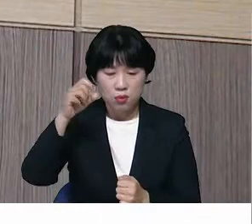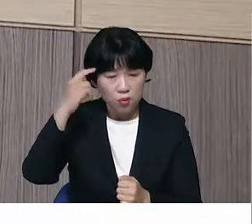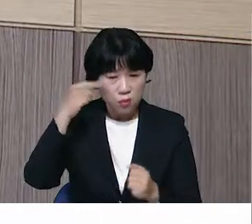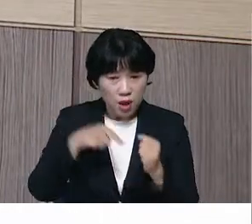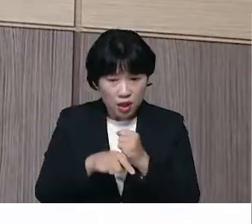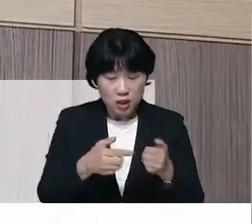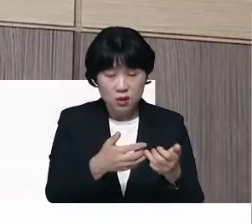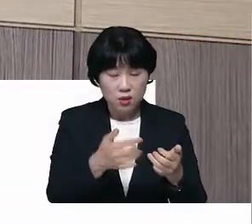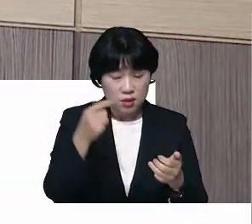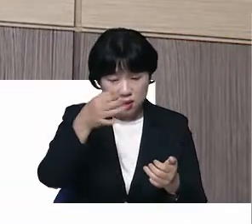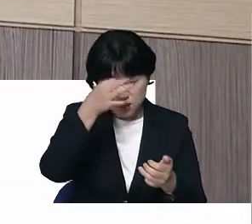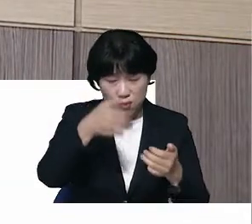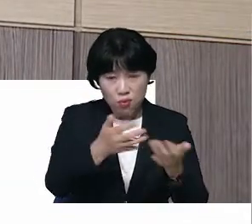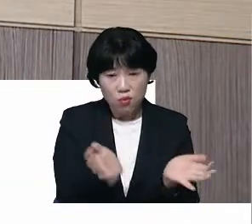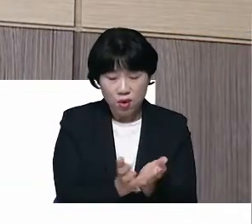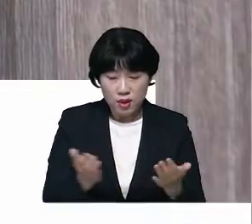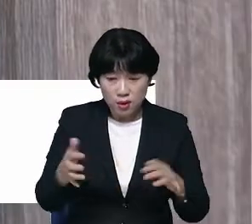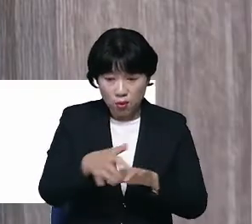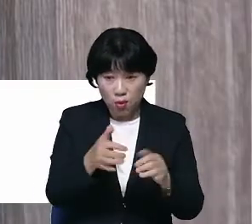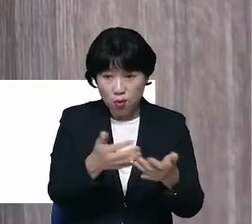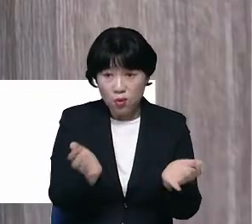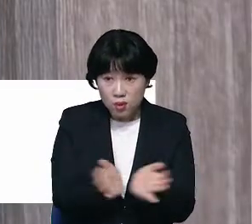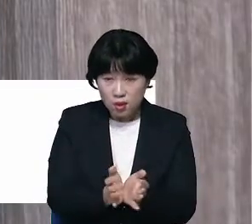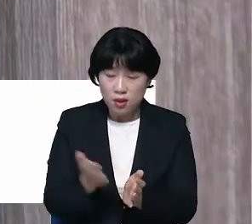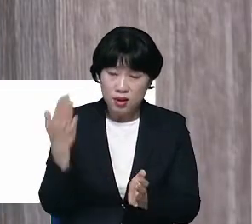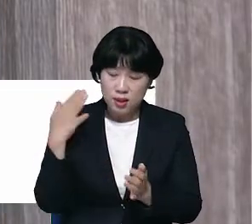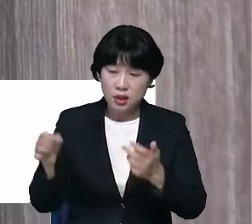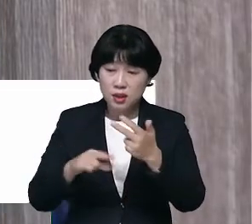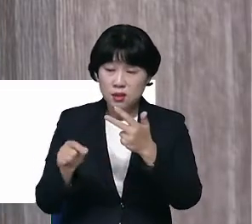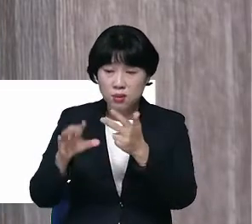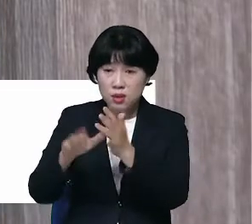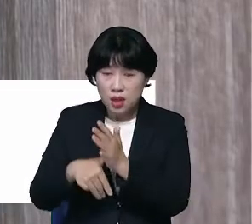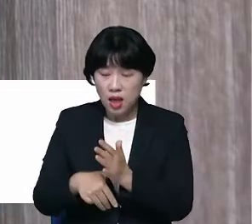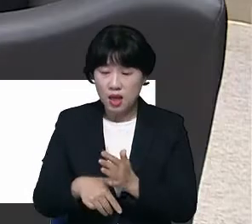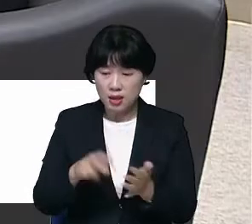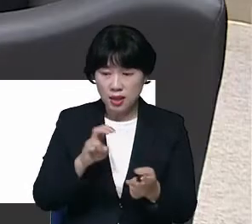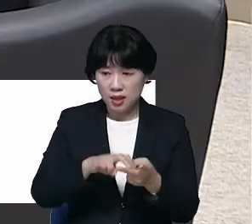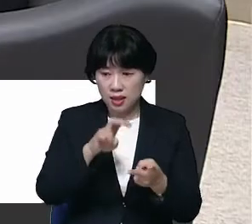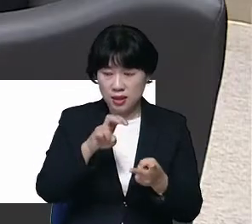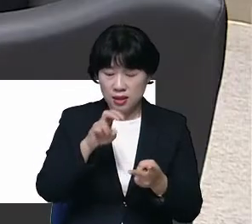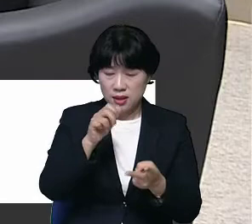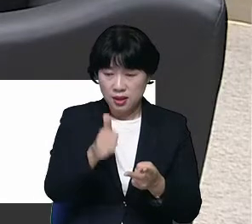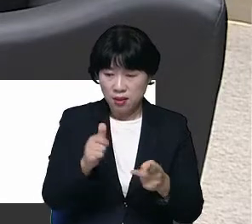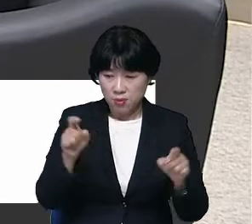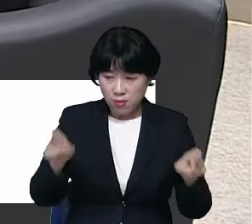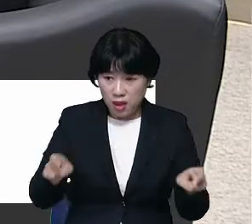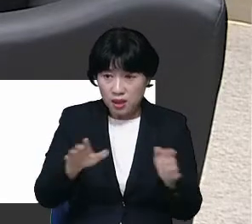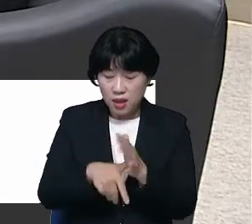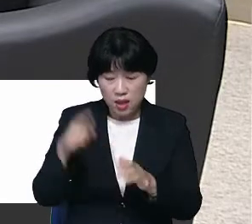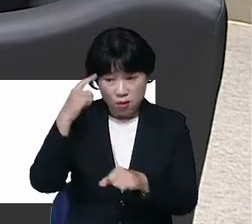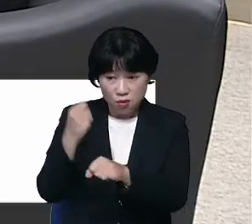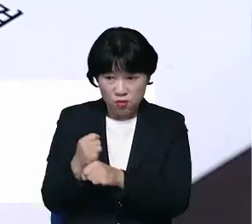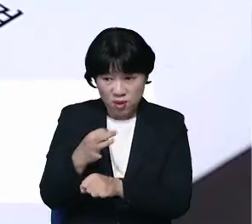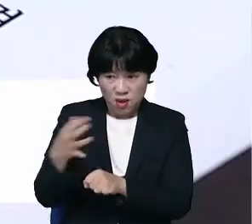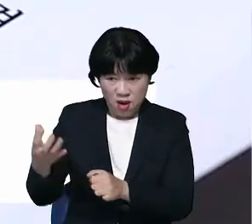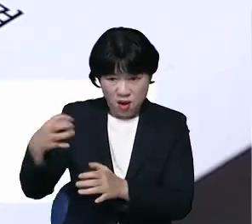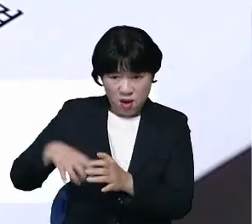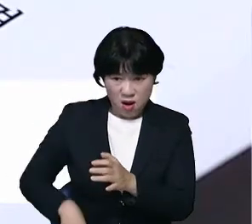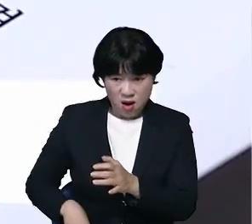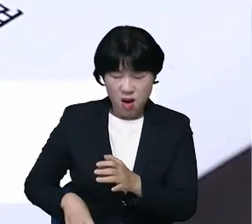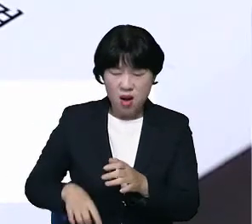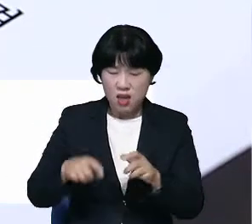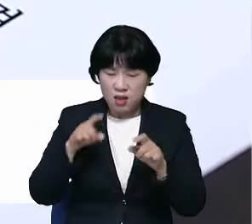노조는 지난 3월 김 총장이 센터장을 겸 직함 여 거액의 연구비를 챙겼다 고 의혹을 제기했습니다